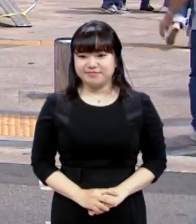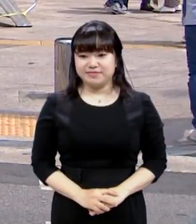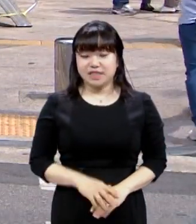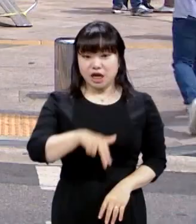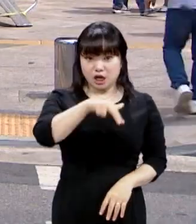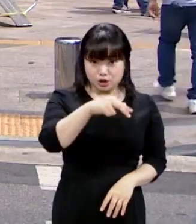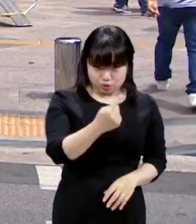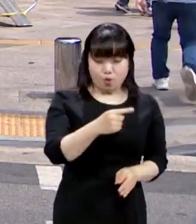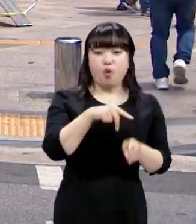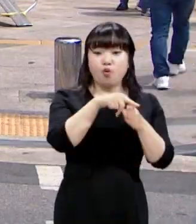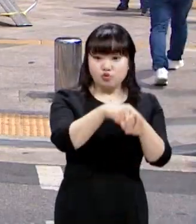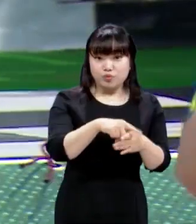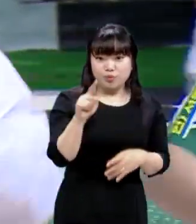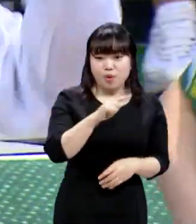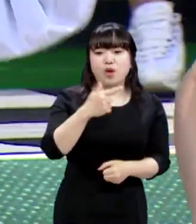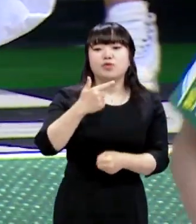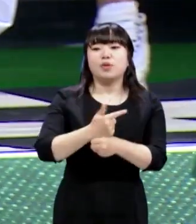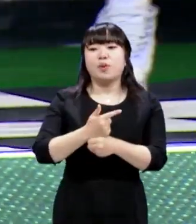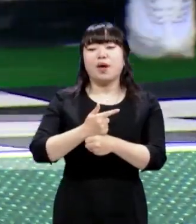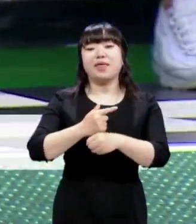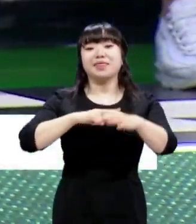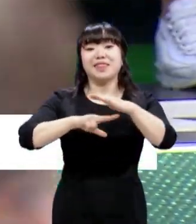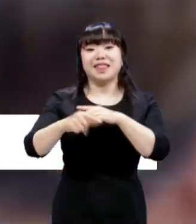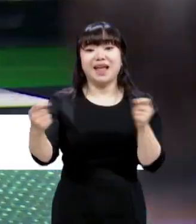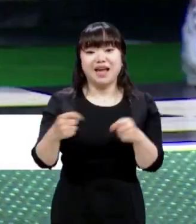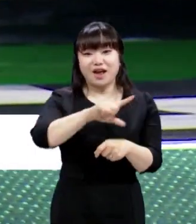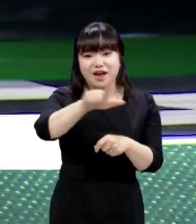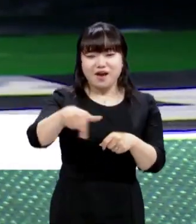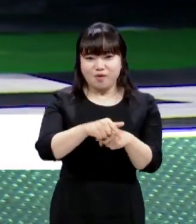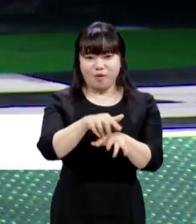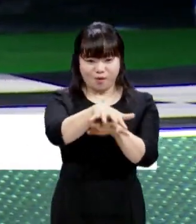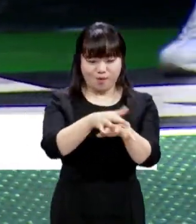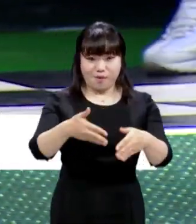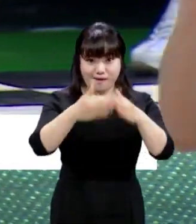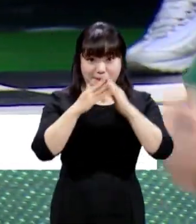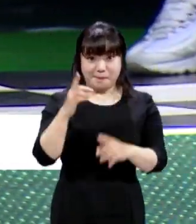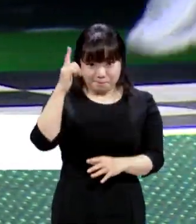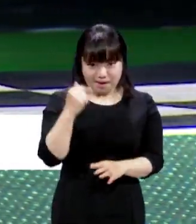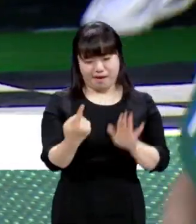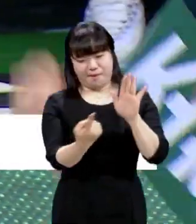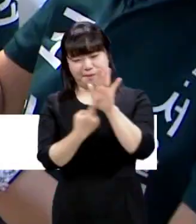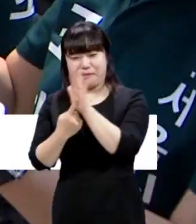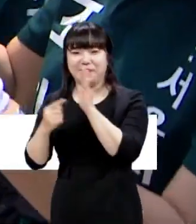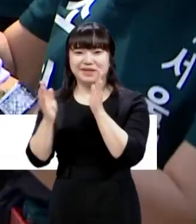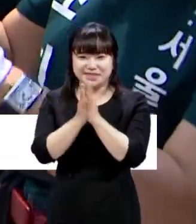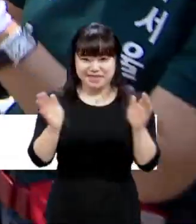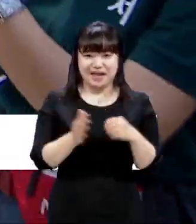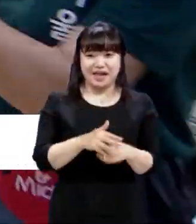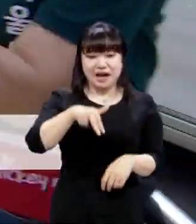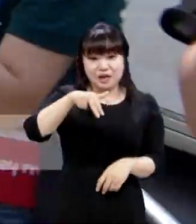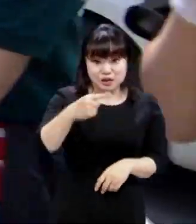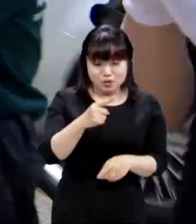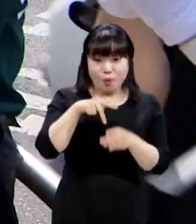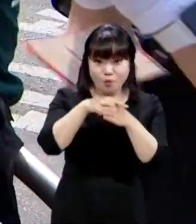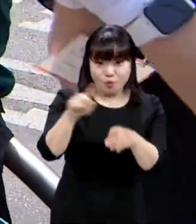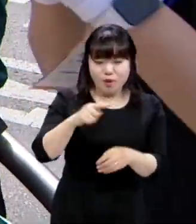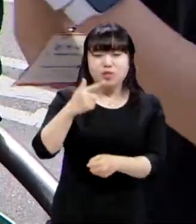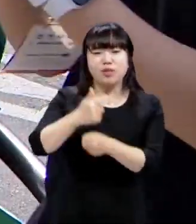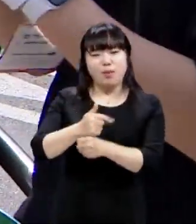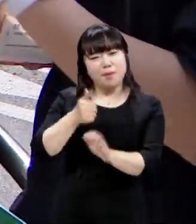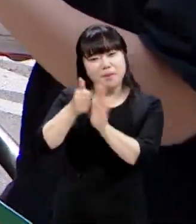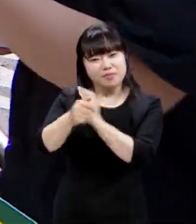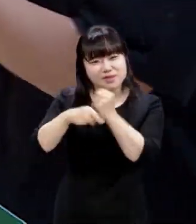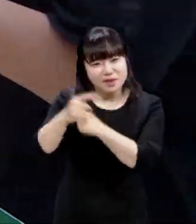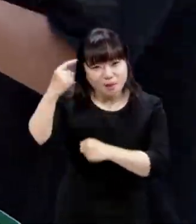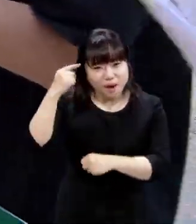조연 교육가 후 본의 노원역 일대 에서 출정식을 갖고 선거운동 시작을 알렸습니다 조 오보가 노원구 를 선택한 건